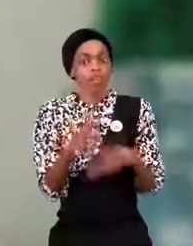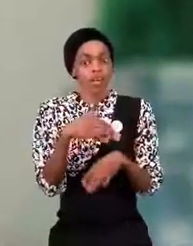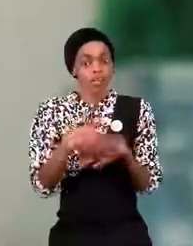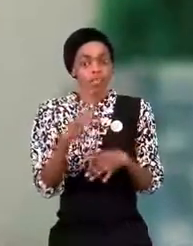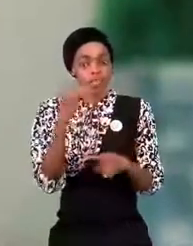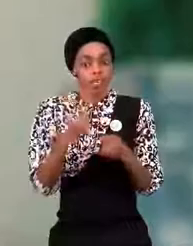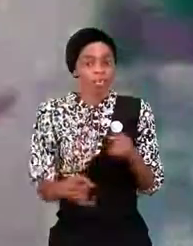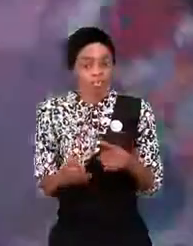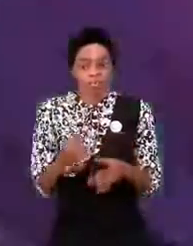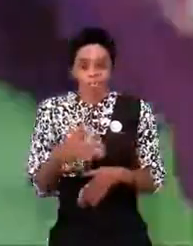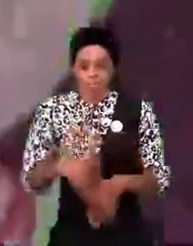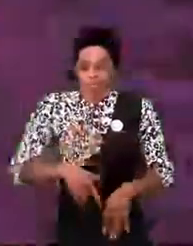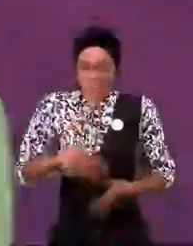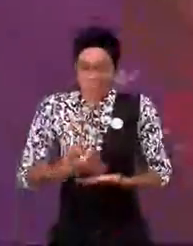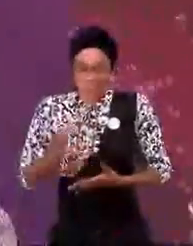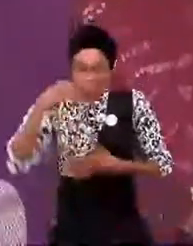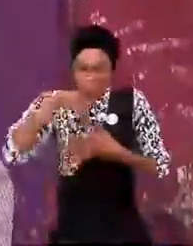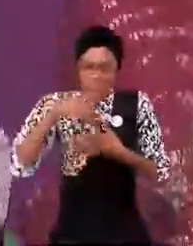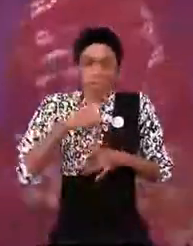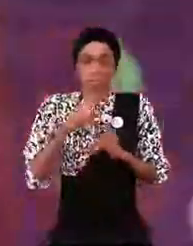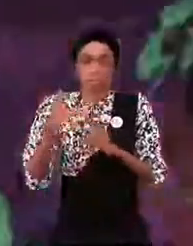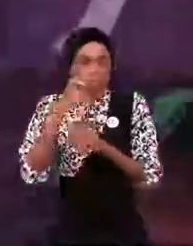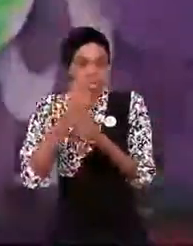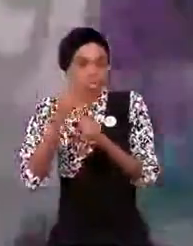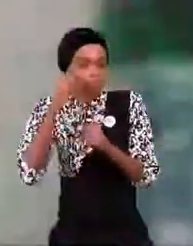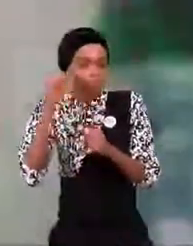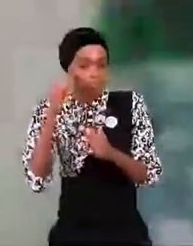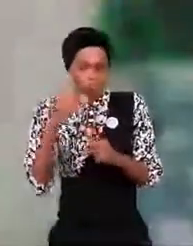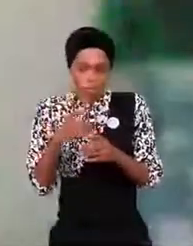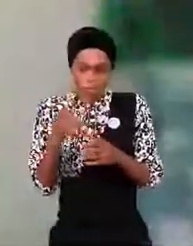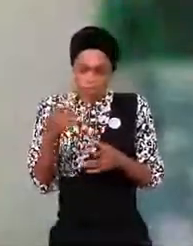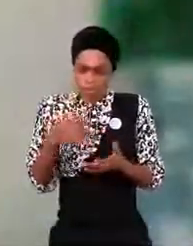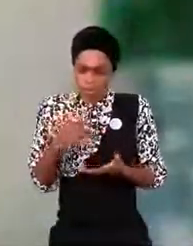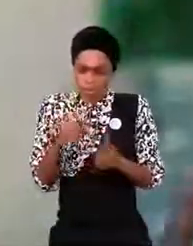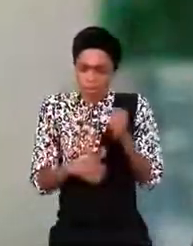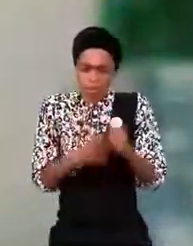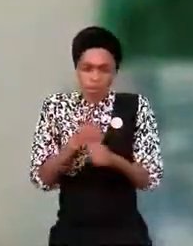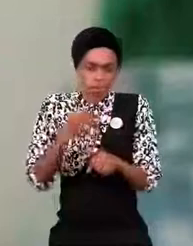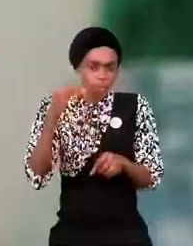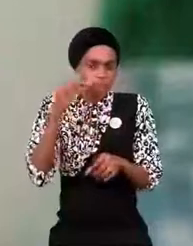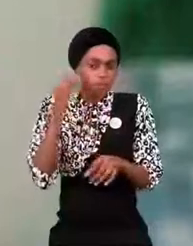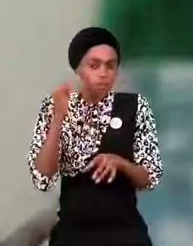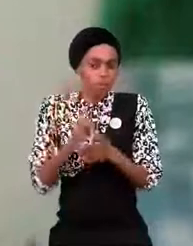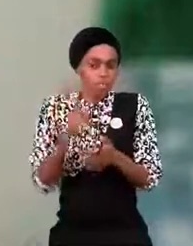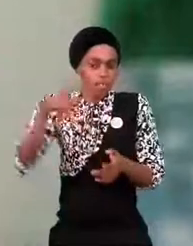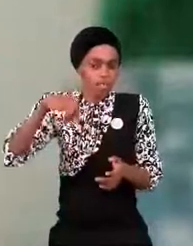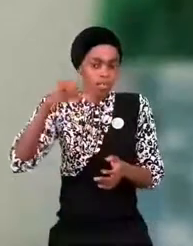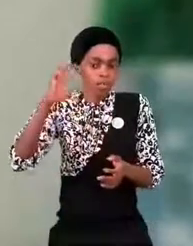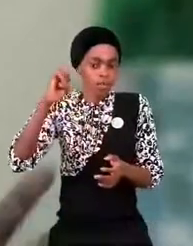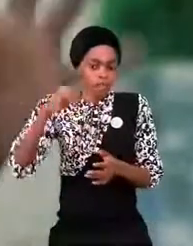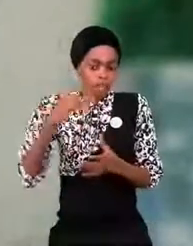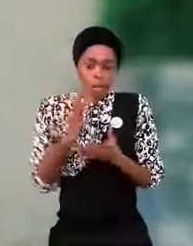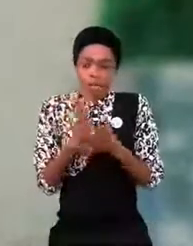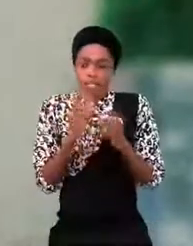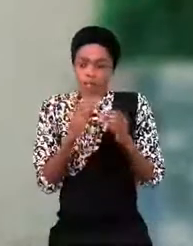rentré, j'ai confirmé que l'hémorroïde est reparti dedans. Avant, je ne pouvais pas m'asseoir comme ça. Je ne pouvais pas rester l'ayant